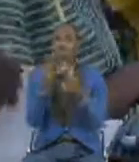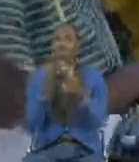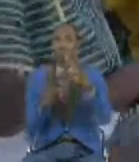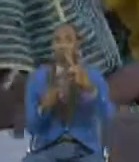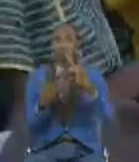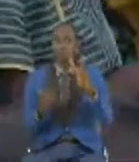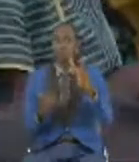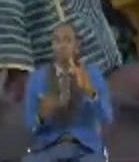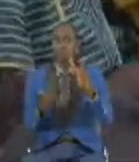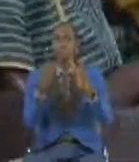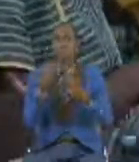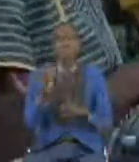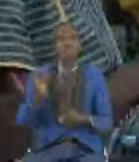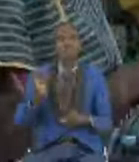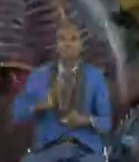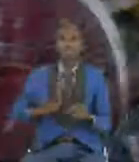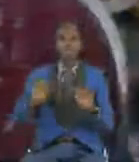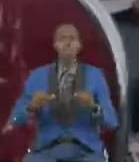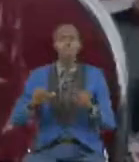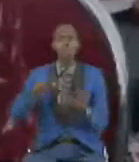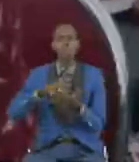Deuxième point, le but profitable